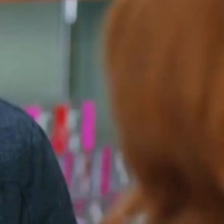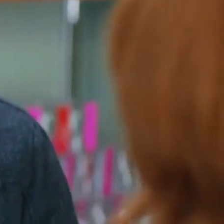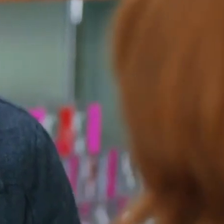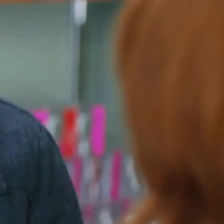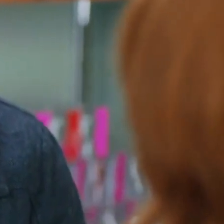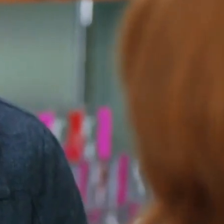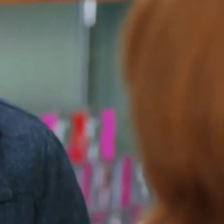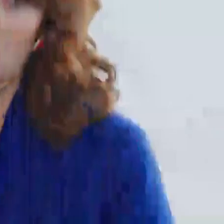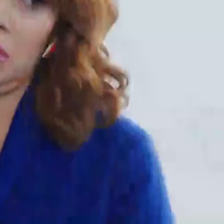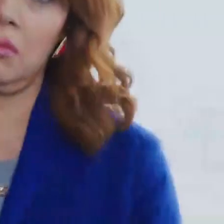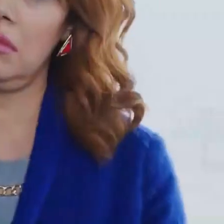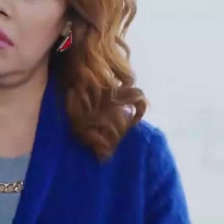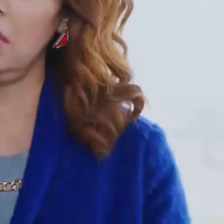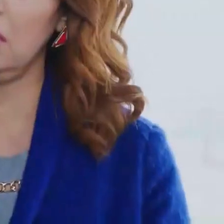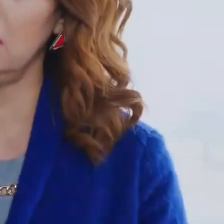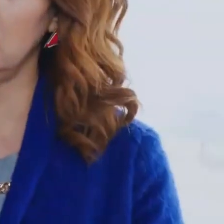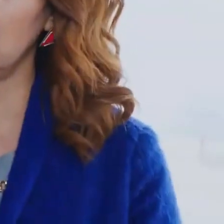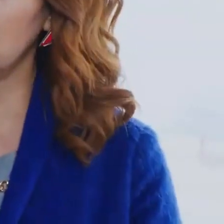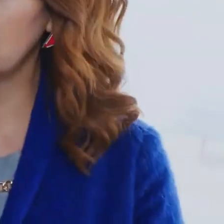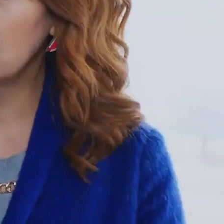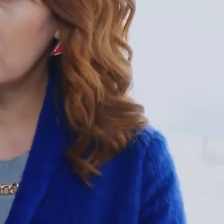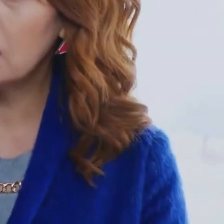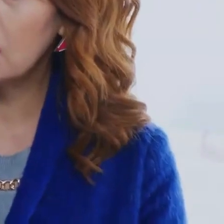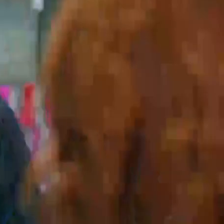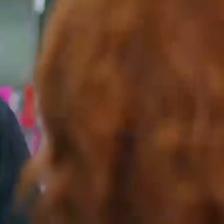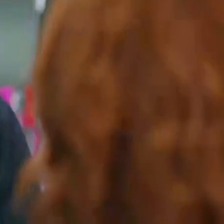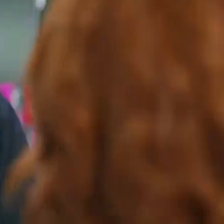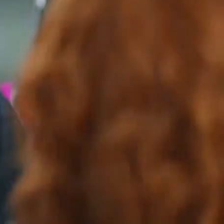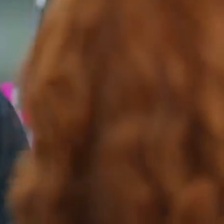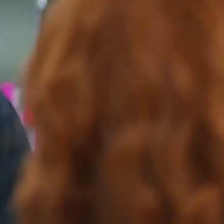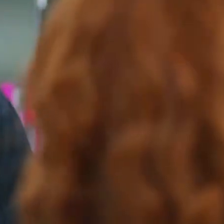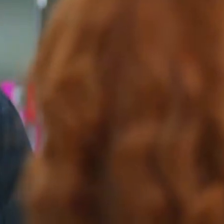Şener'in gözleri açıldı. Aşan tutulup kaldı, Şener'e bakıyor.